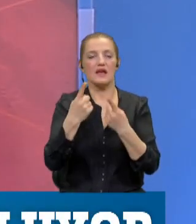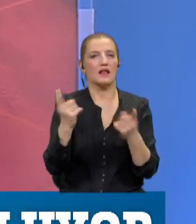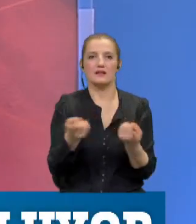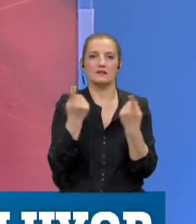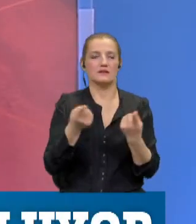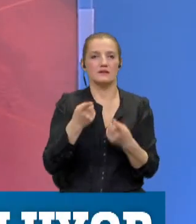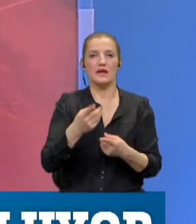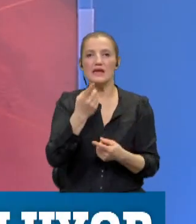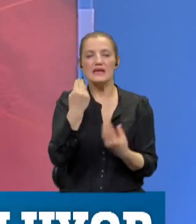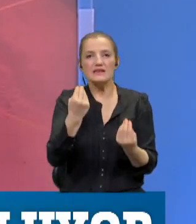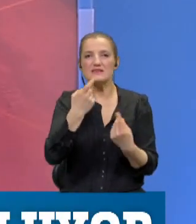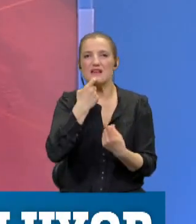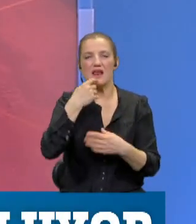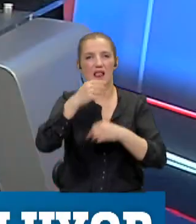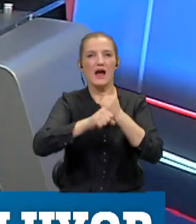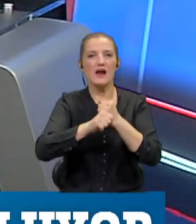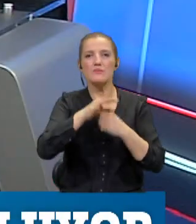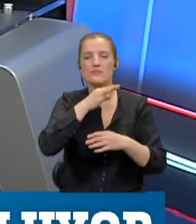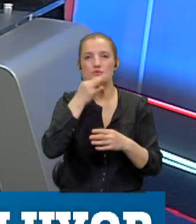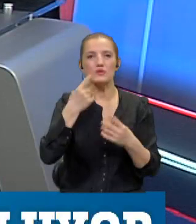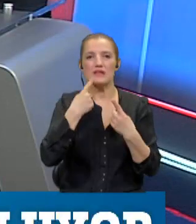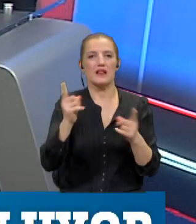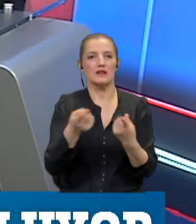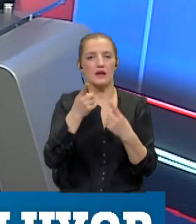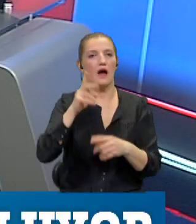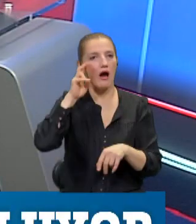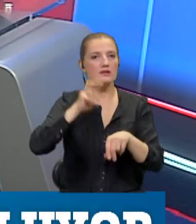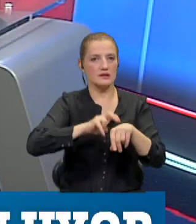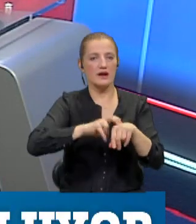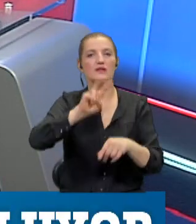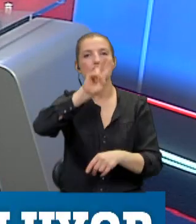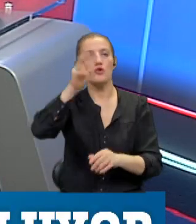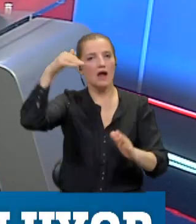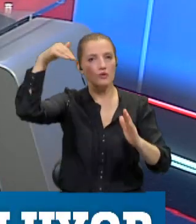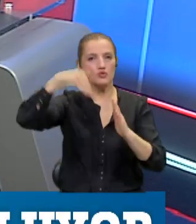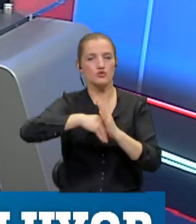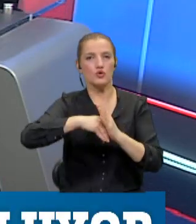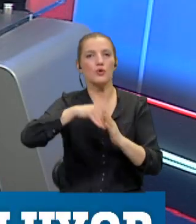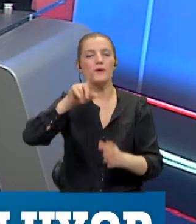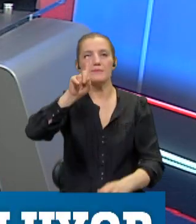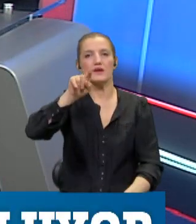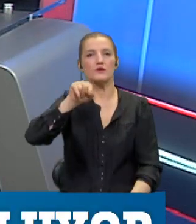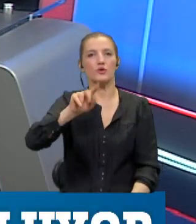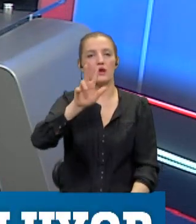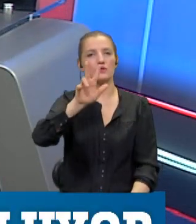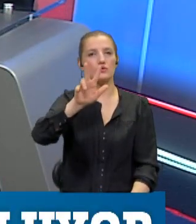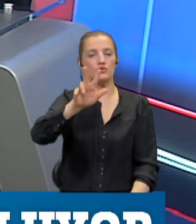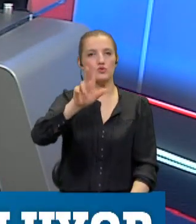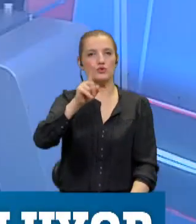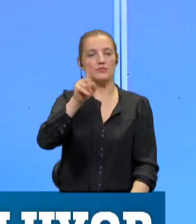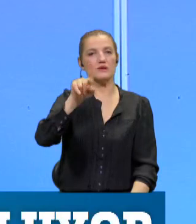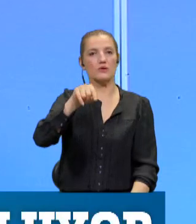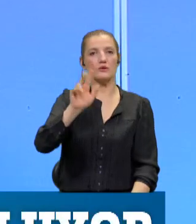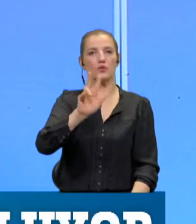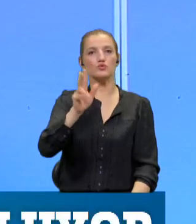hani İyi seneler demek isterken Hatırlarsan dolar düştükten sonra ilk zamanda 1.3 falan 11 lira 30 kuruş